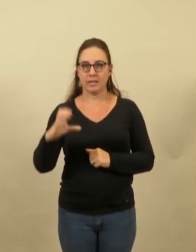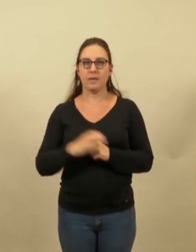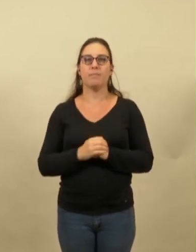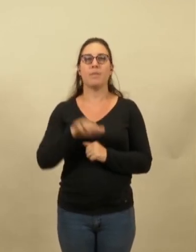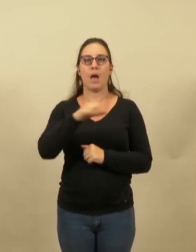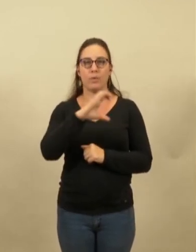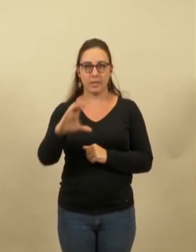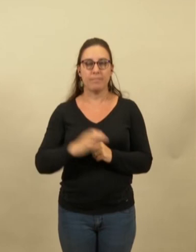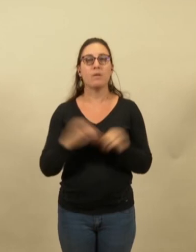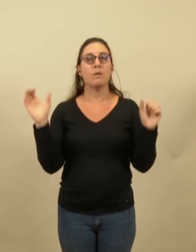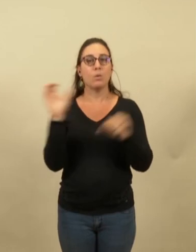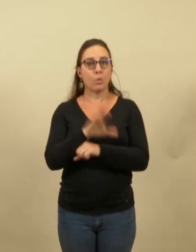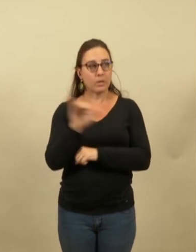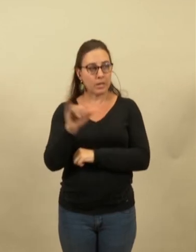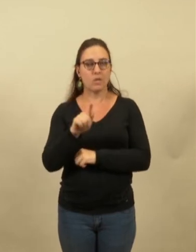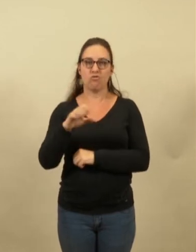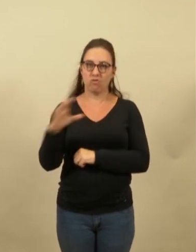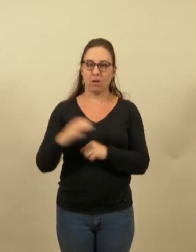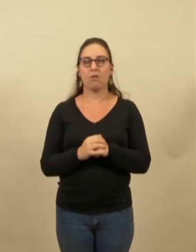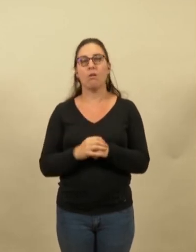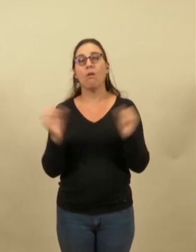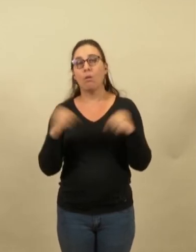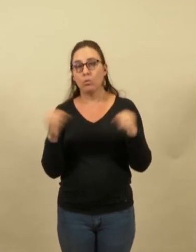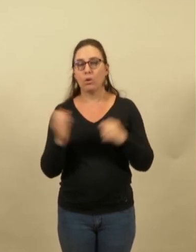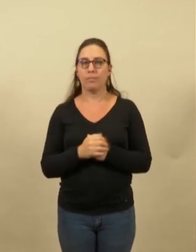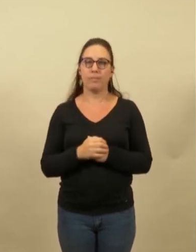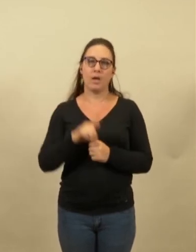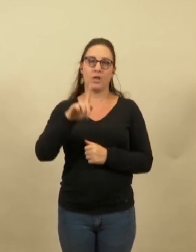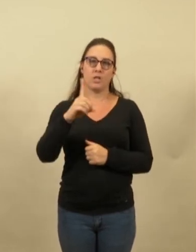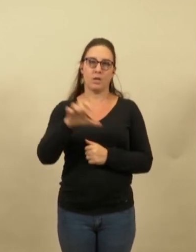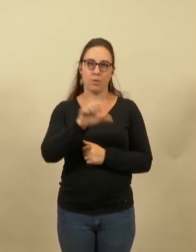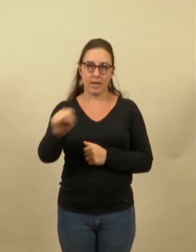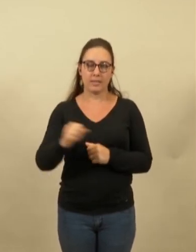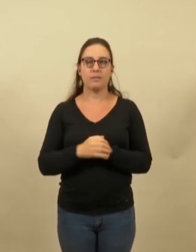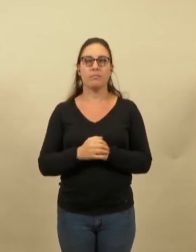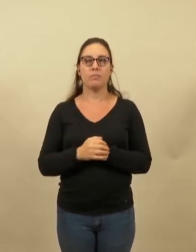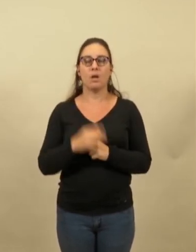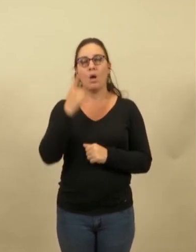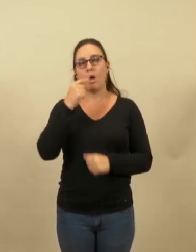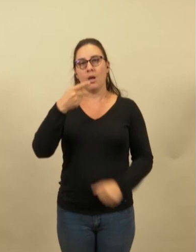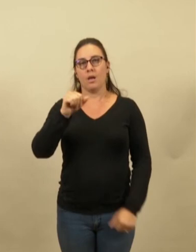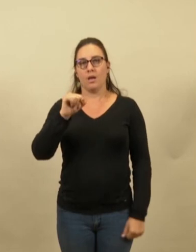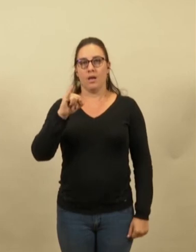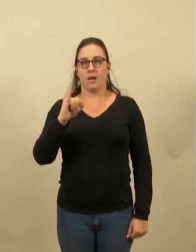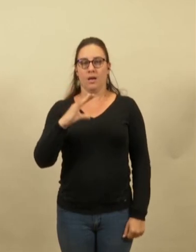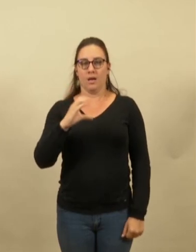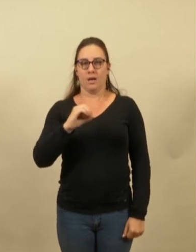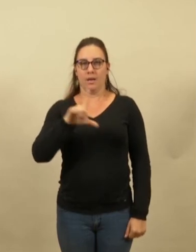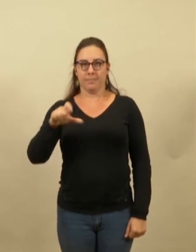qui vote contre Jake qui vote pour gdes monsieur picoler